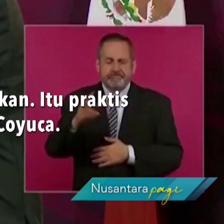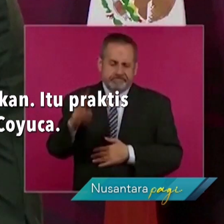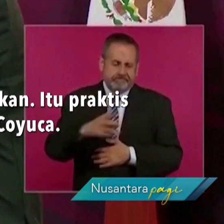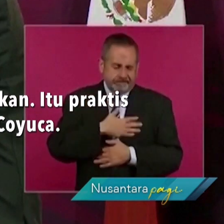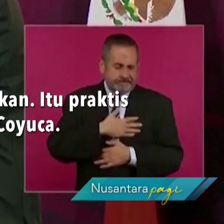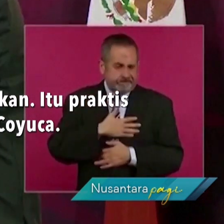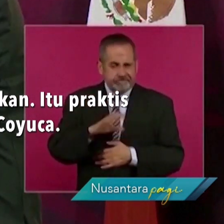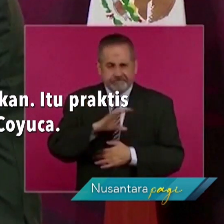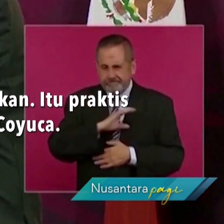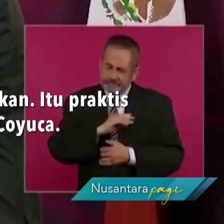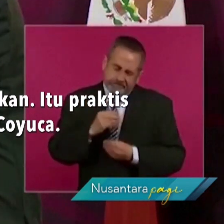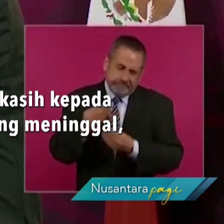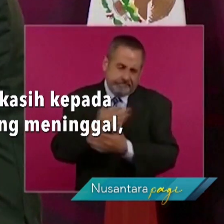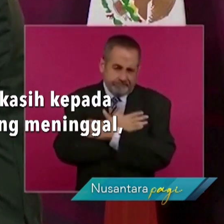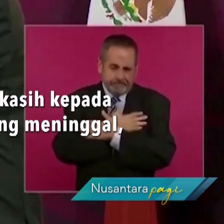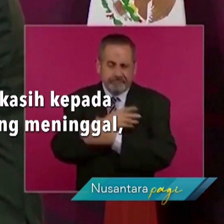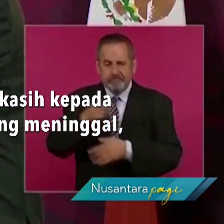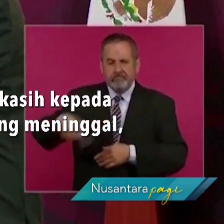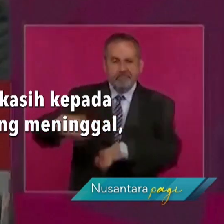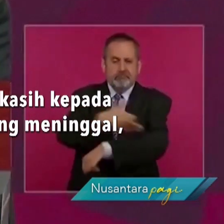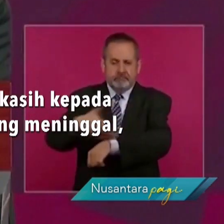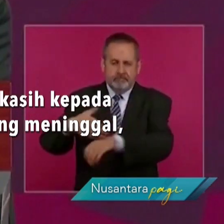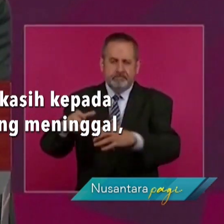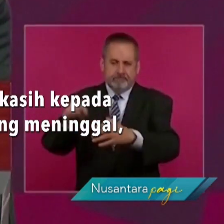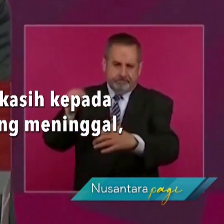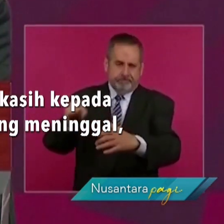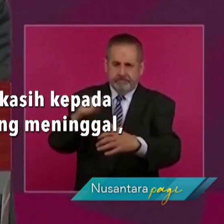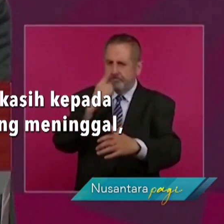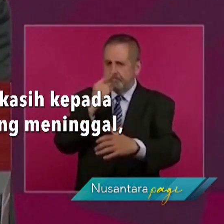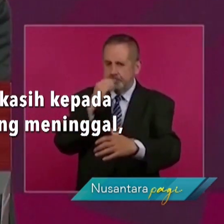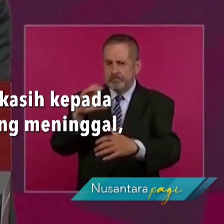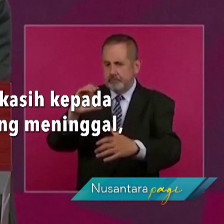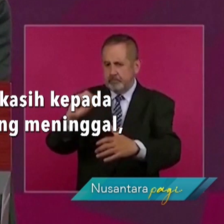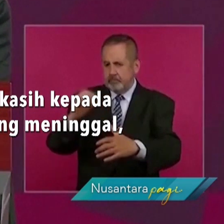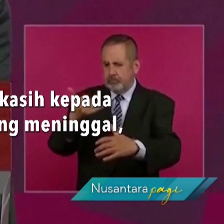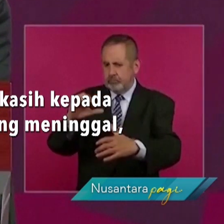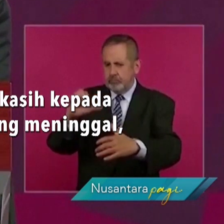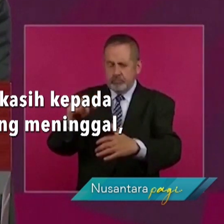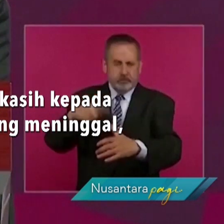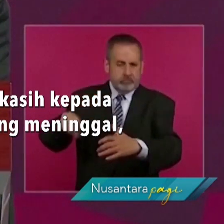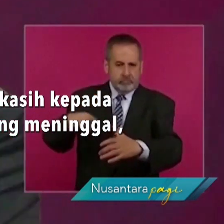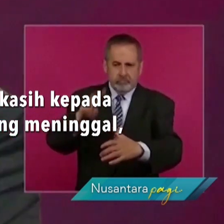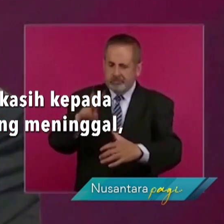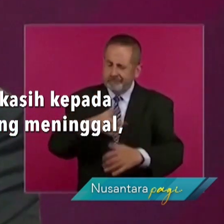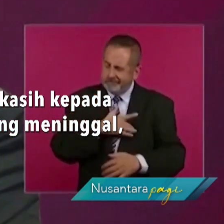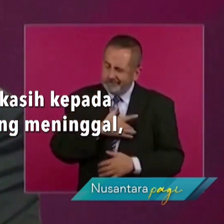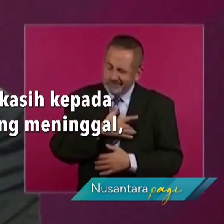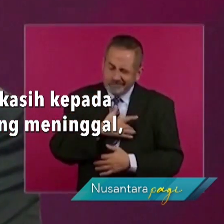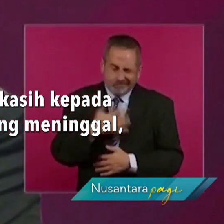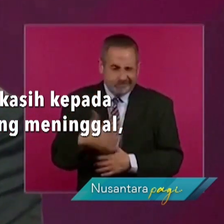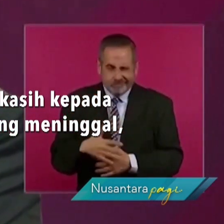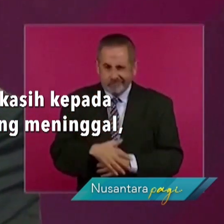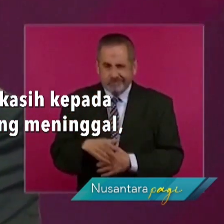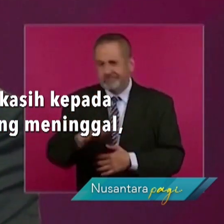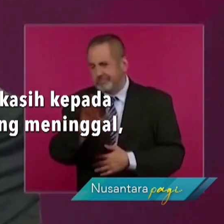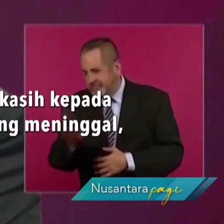sincero cariñoso a Los familiares De Los policías duele mucho